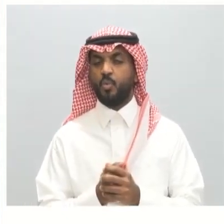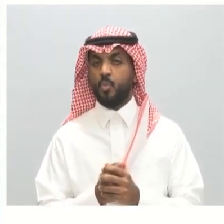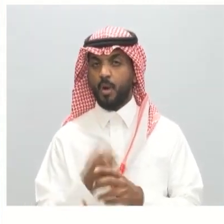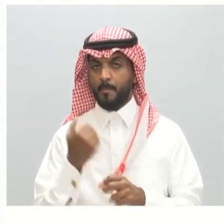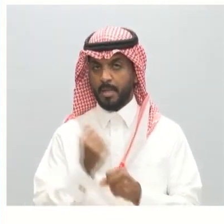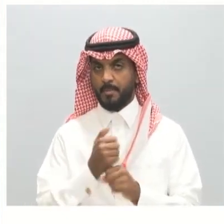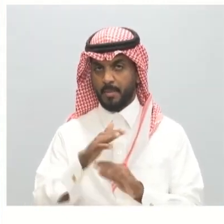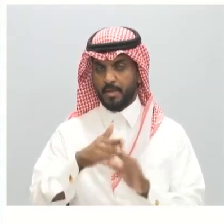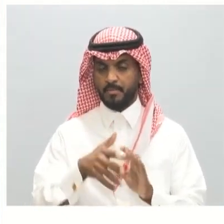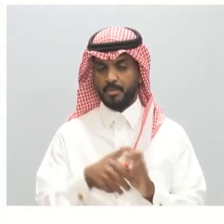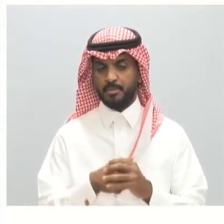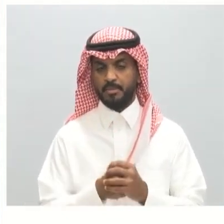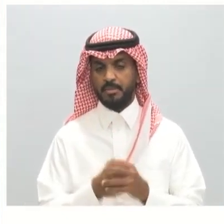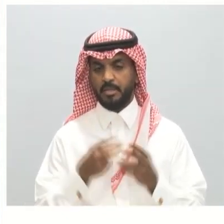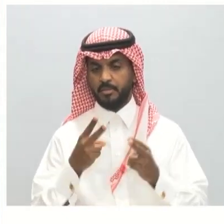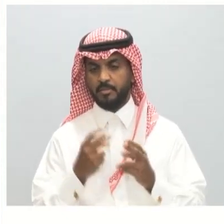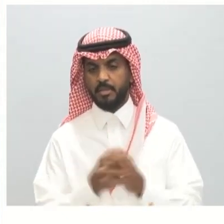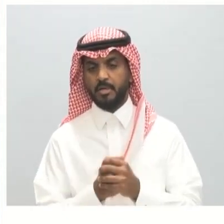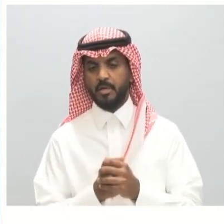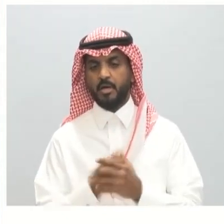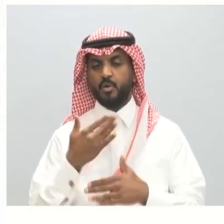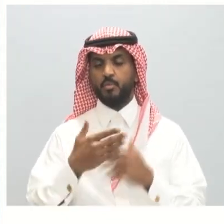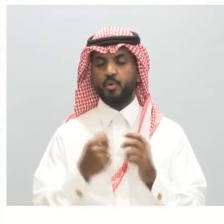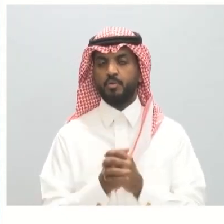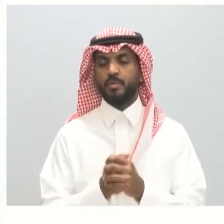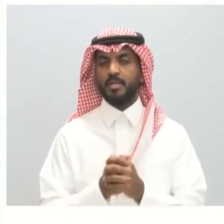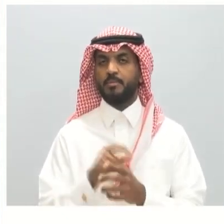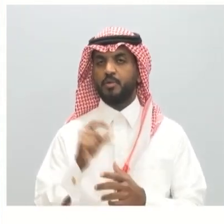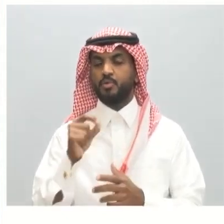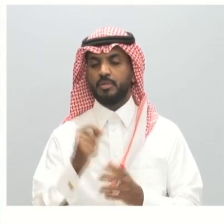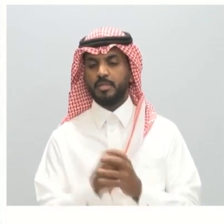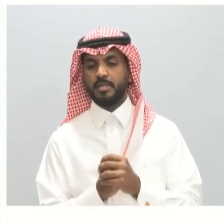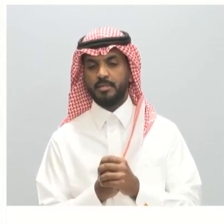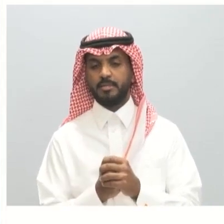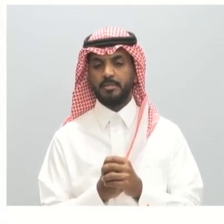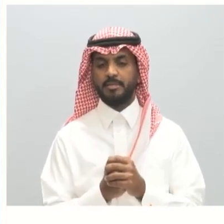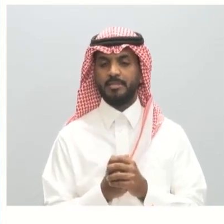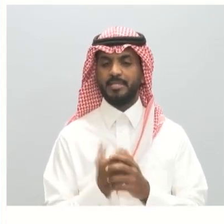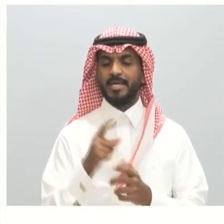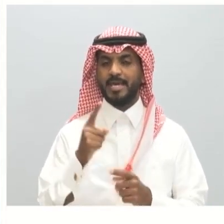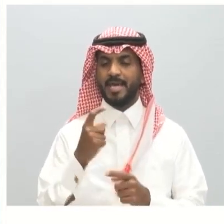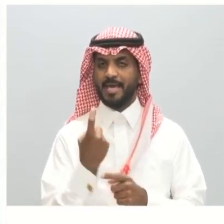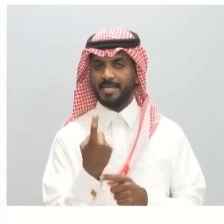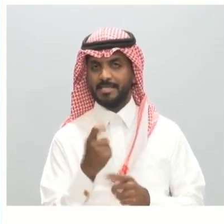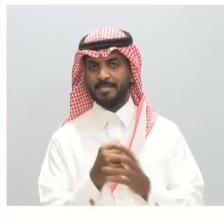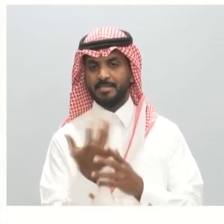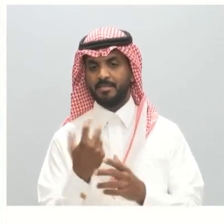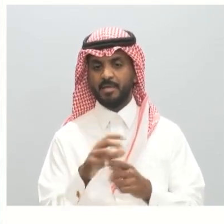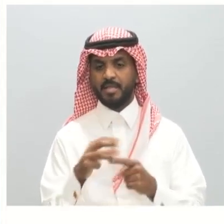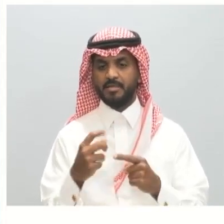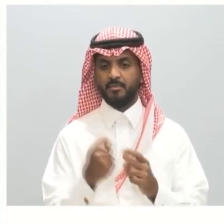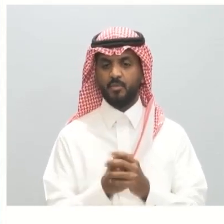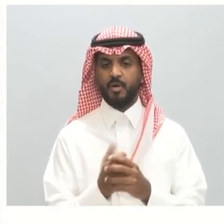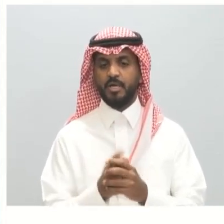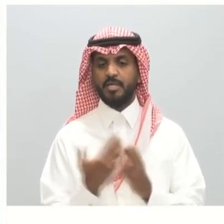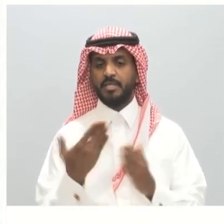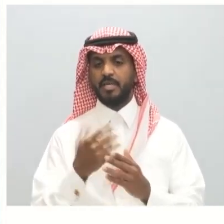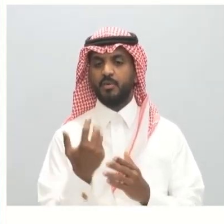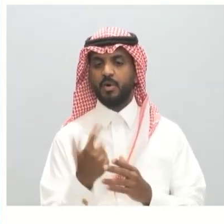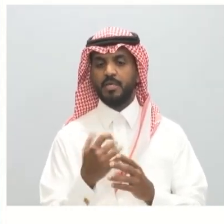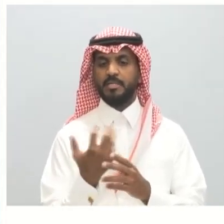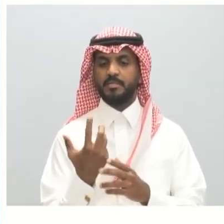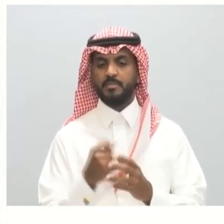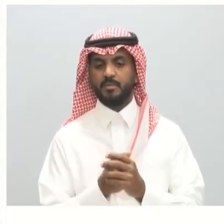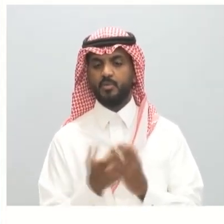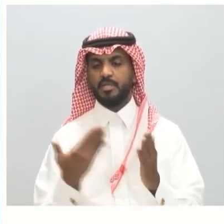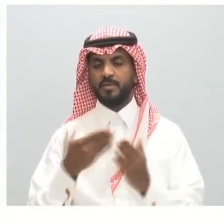برنامجا يبدا به الروبوت من النقطه اكس سالب 900 مليمتر وواي 900 مليمتر وينتهي في منتصف هذه